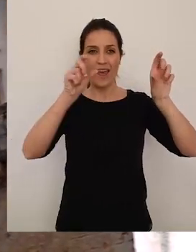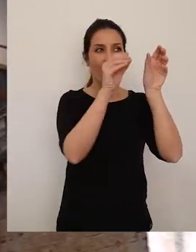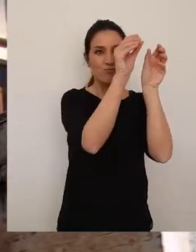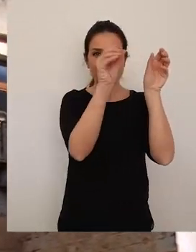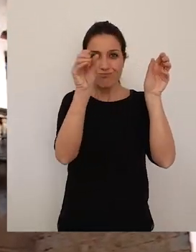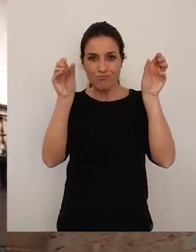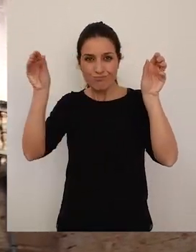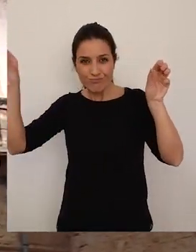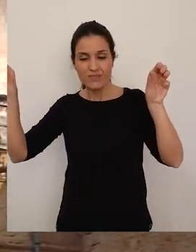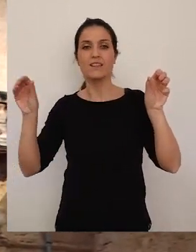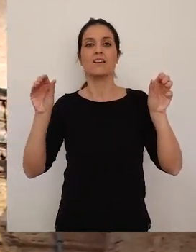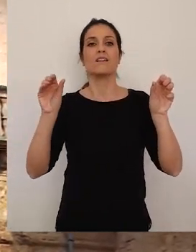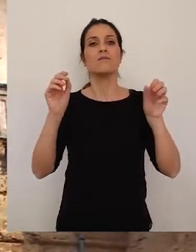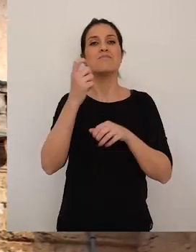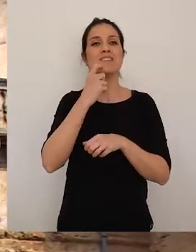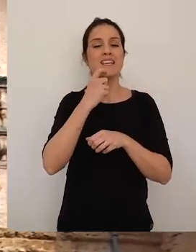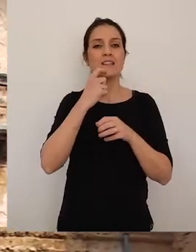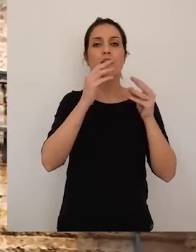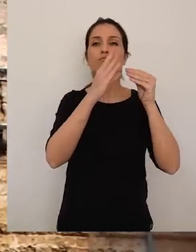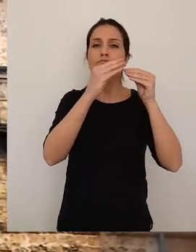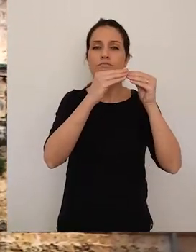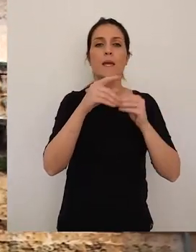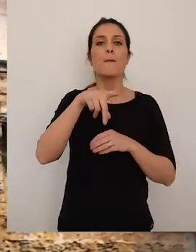carparo realizzata dal Pignatelli.